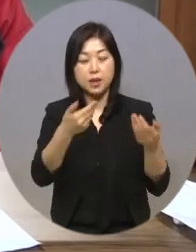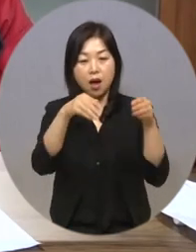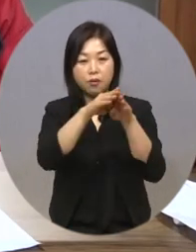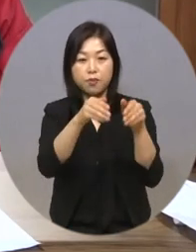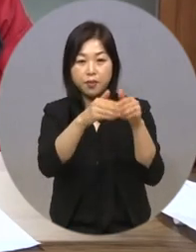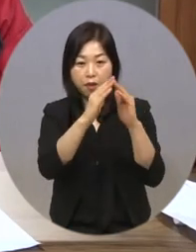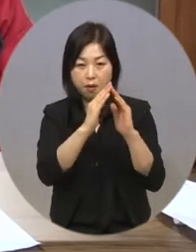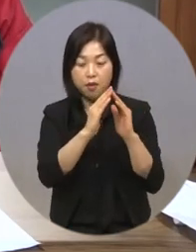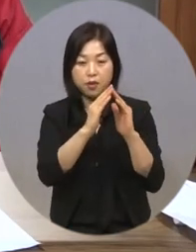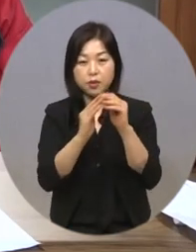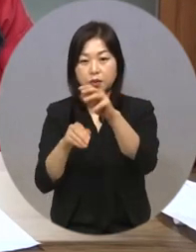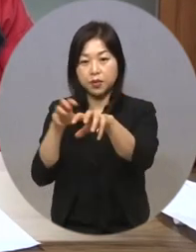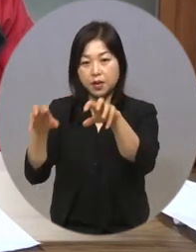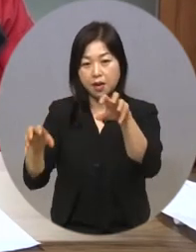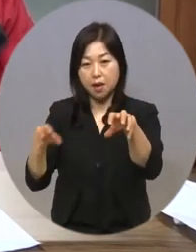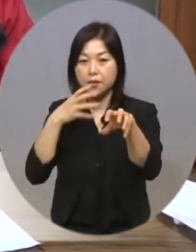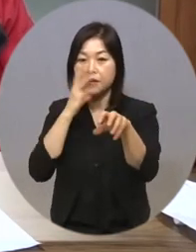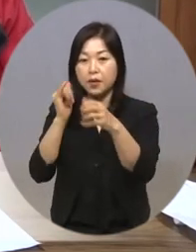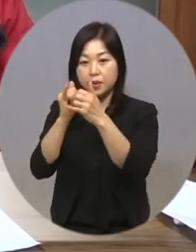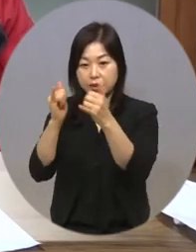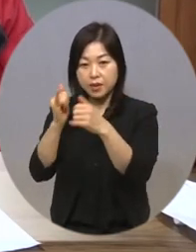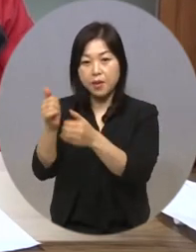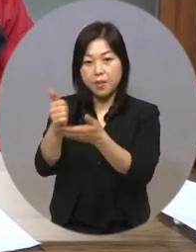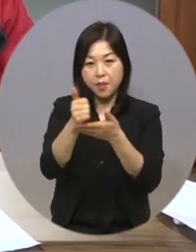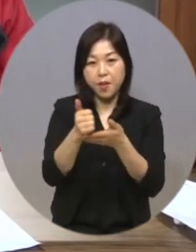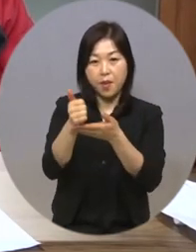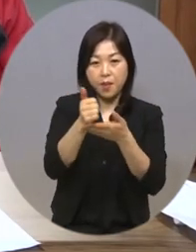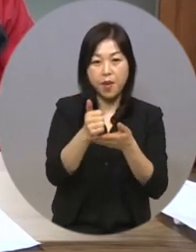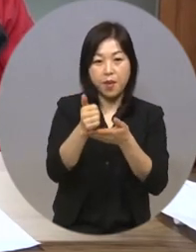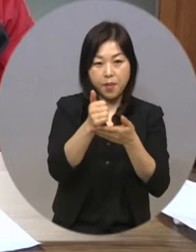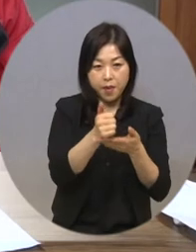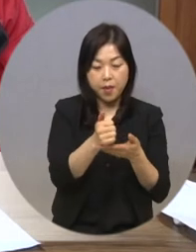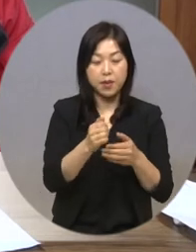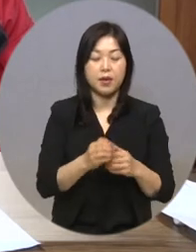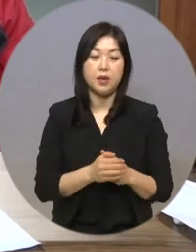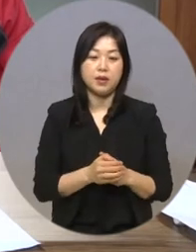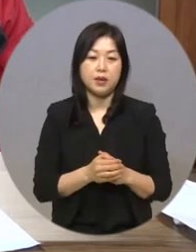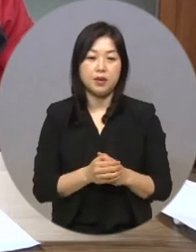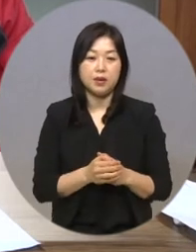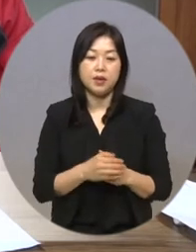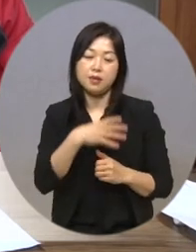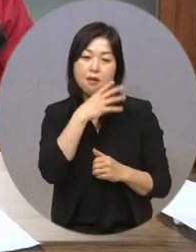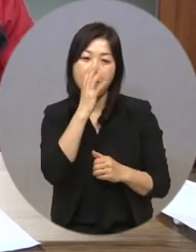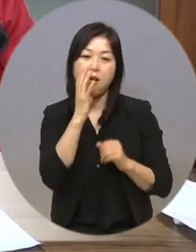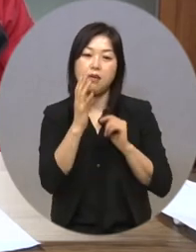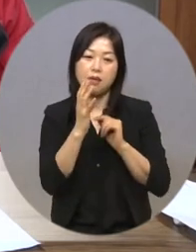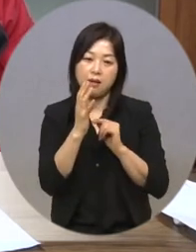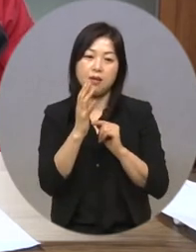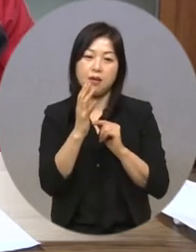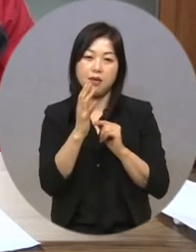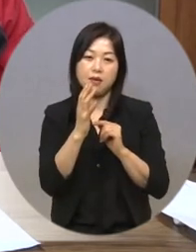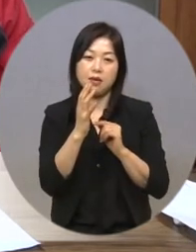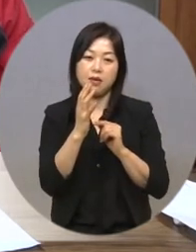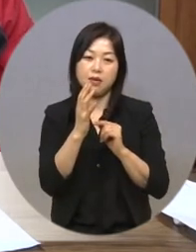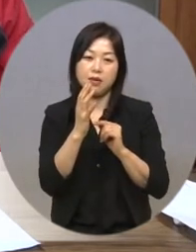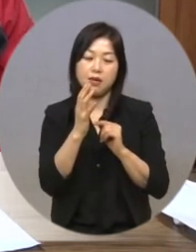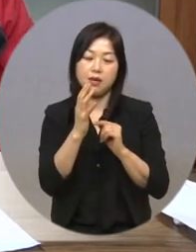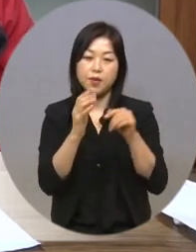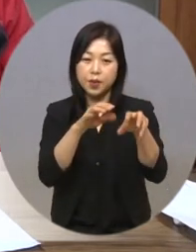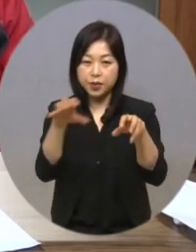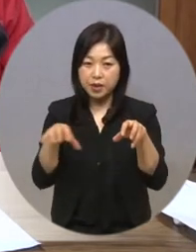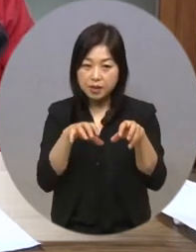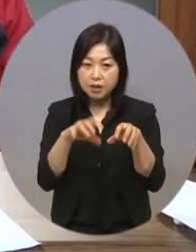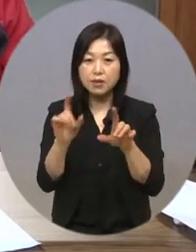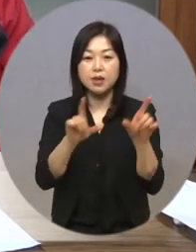실버복지타운을 만들어서 동네 어르신들을 모심으로써 이제 노후를 우리 동네 자기 마을